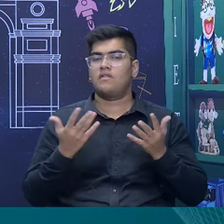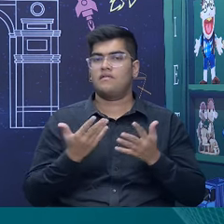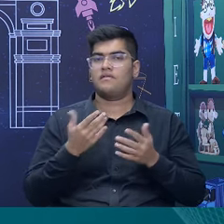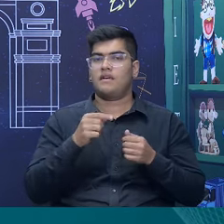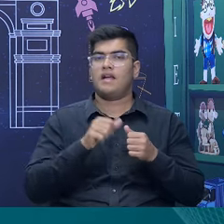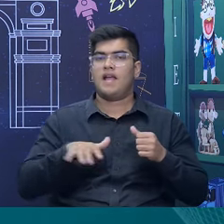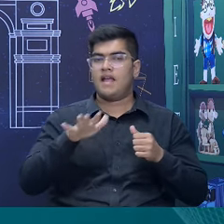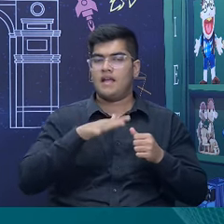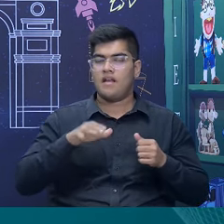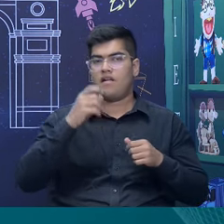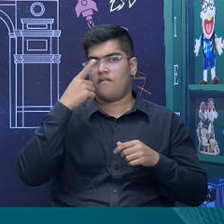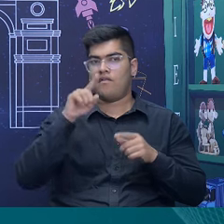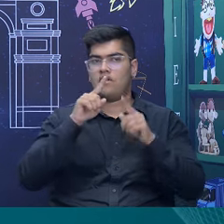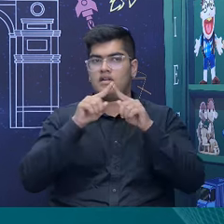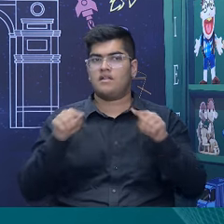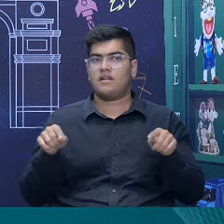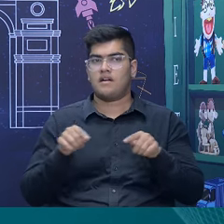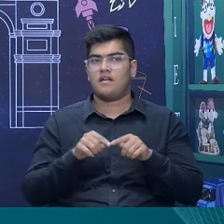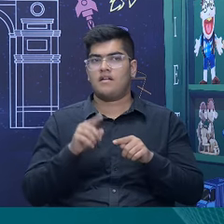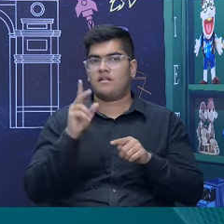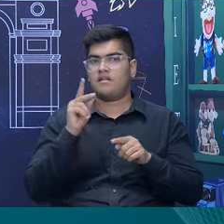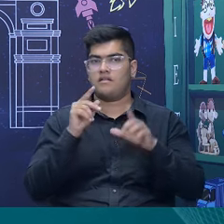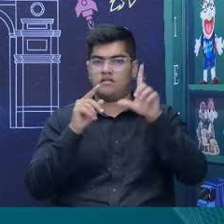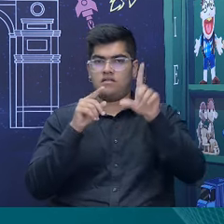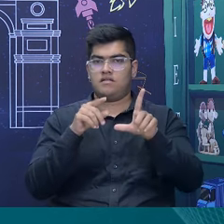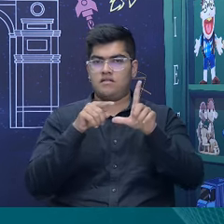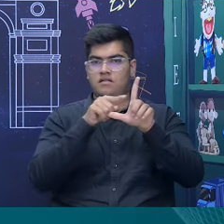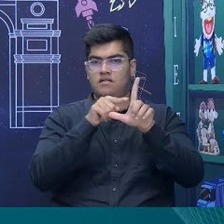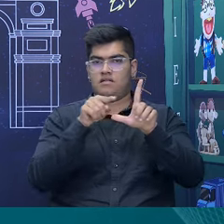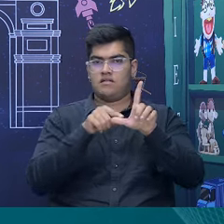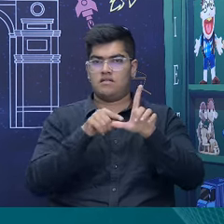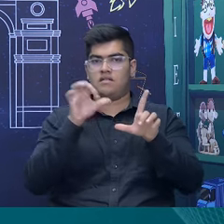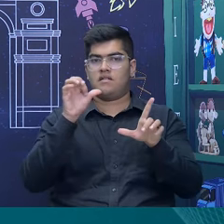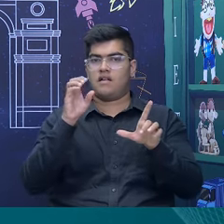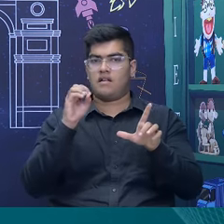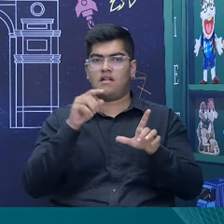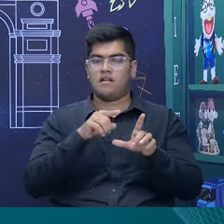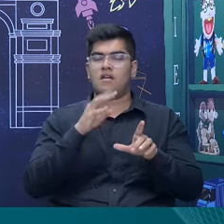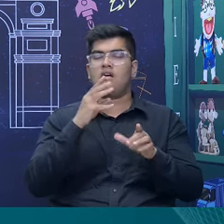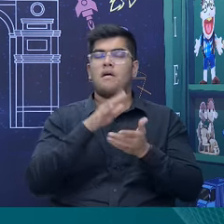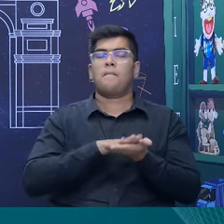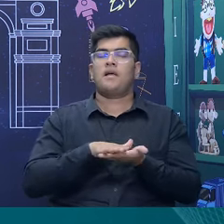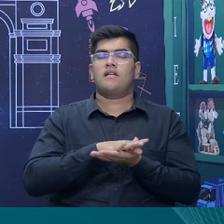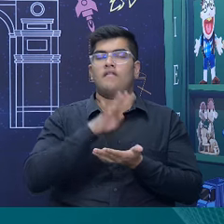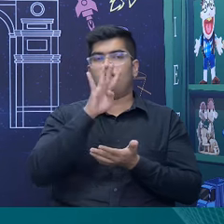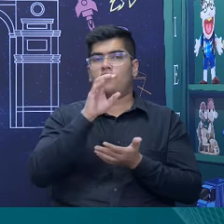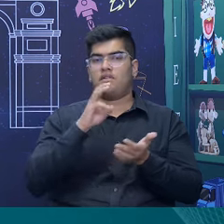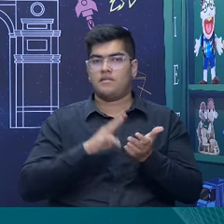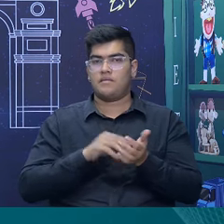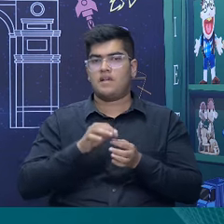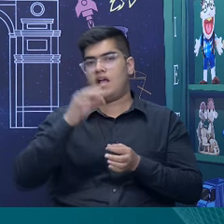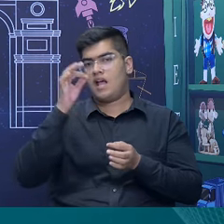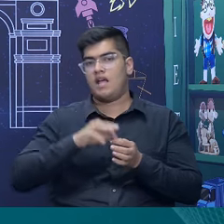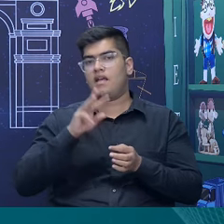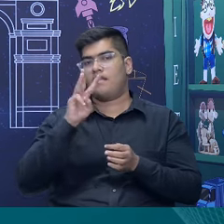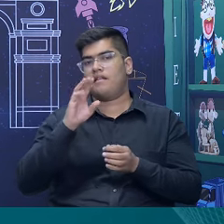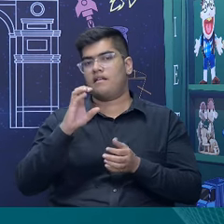अ ऑफ द राइट एंगल ट्रायंगल हुज बेस 4 सेमी एंड हाइट 3 सेमी आर ऑप्शन